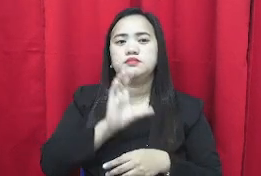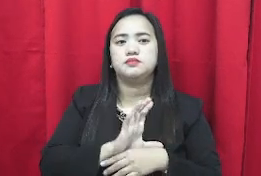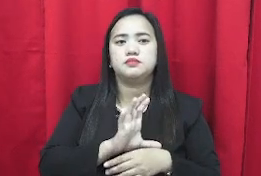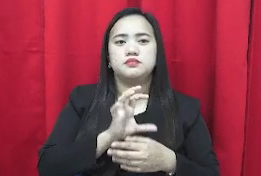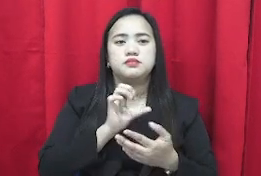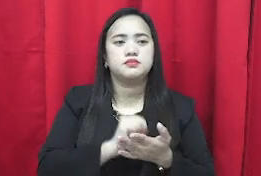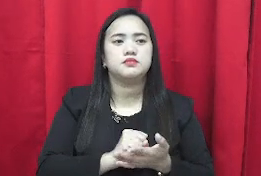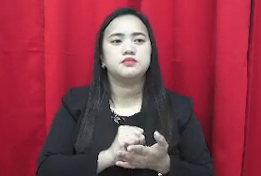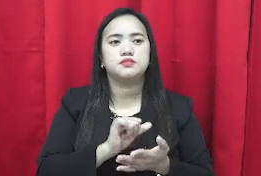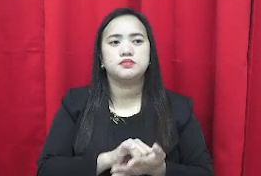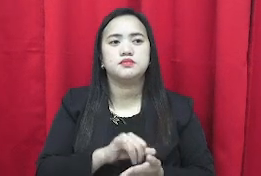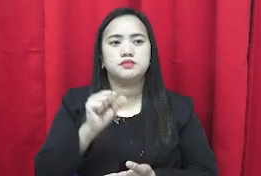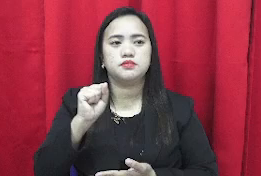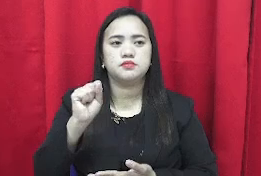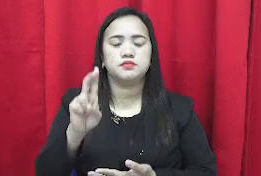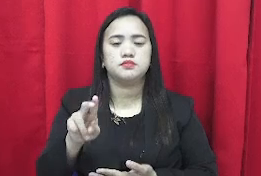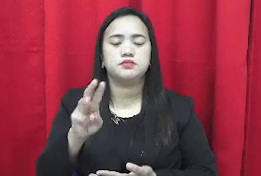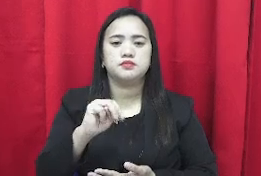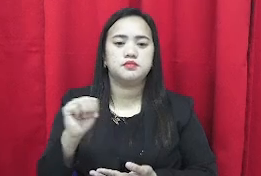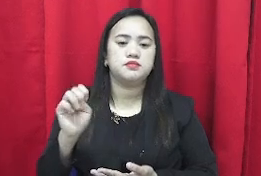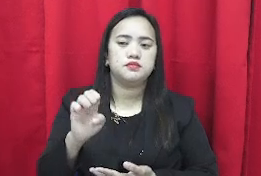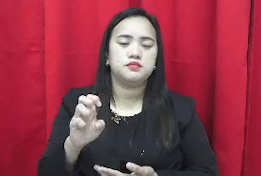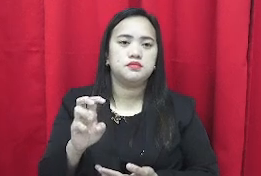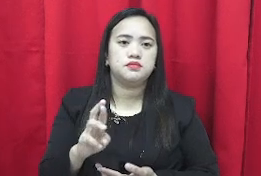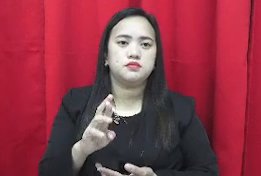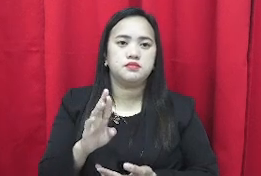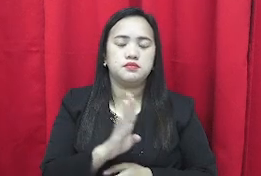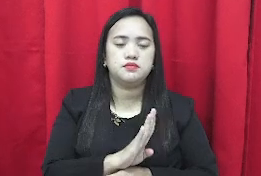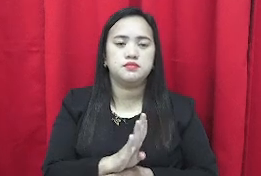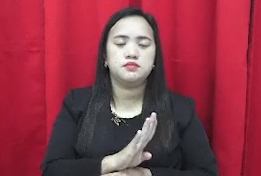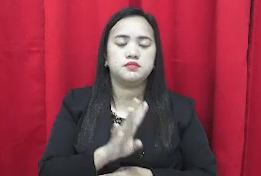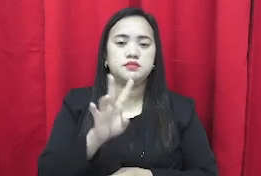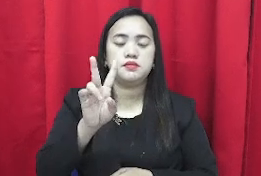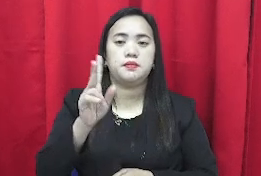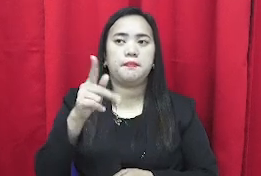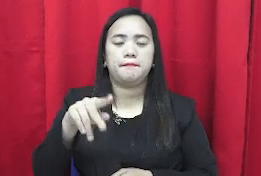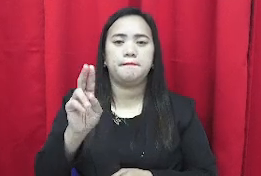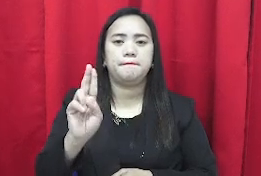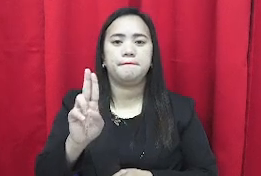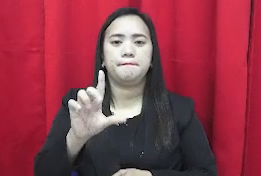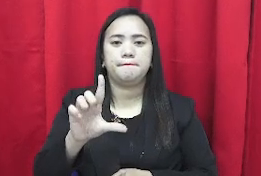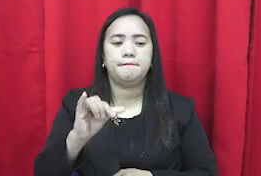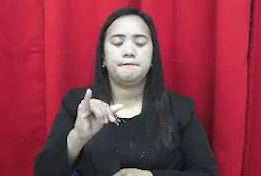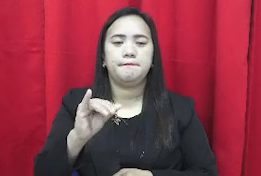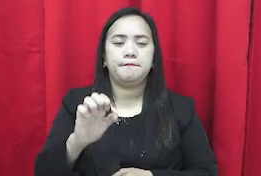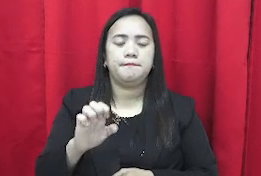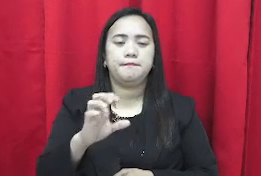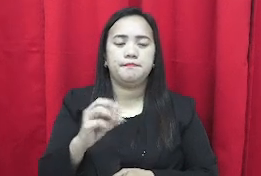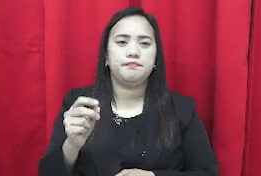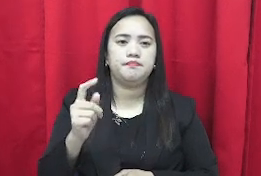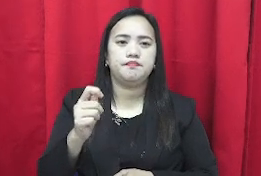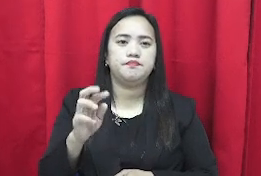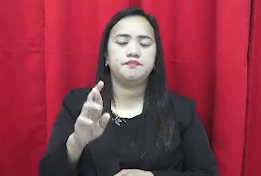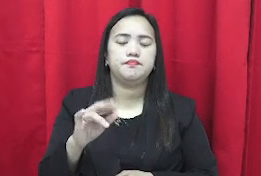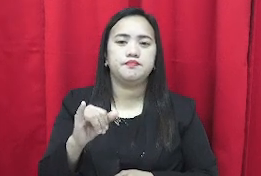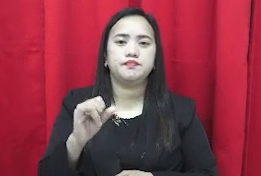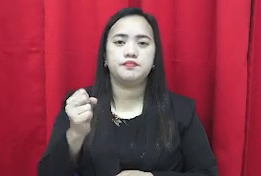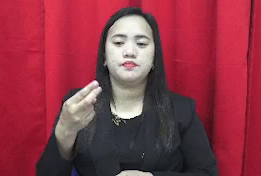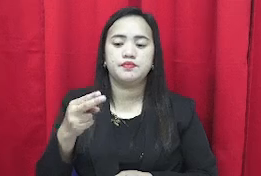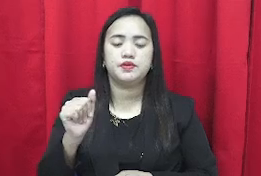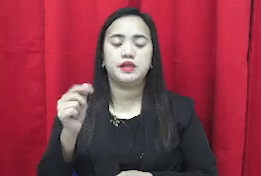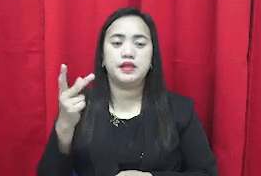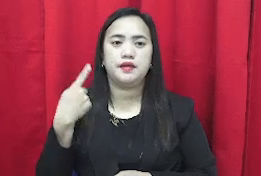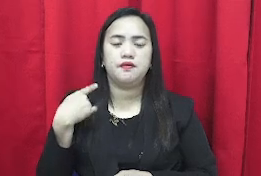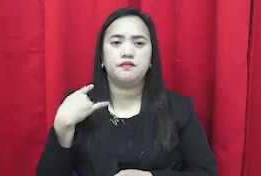balikatan at maging yung aking dalawang anak si poin at Tricia nung Silay bata pa ay